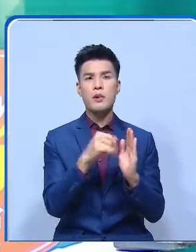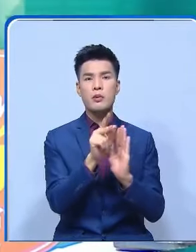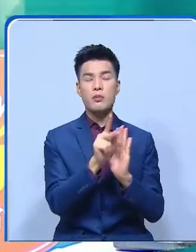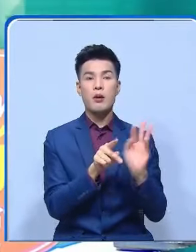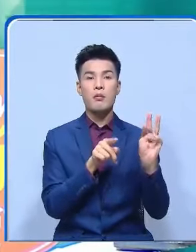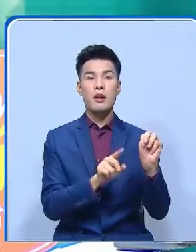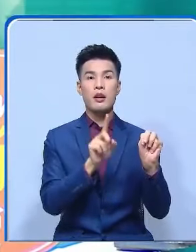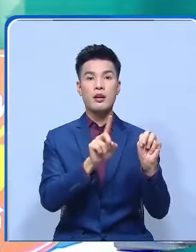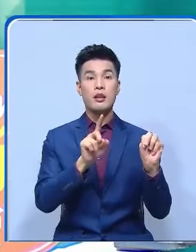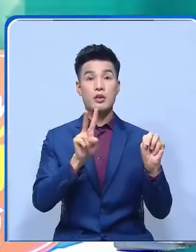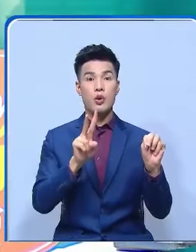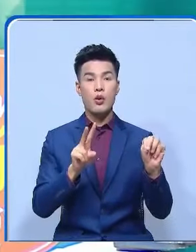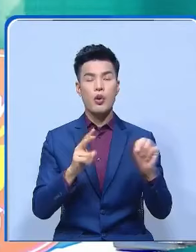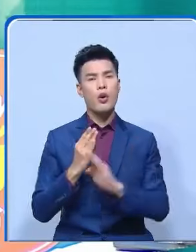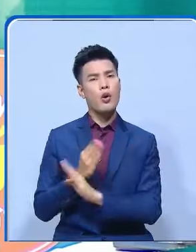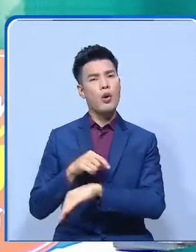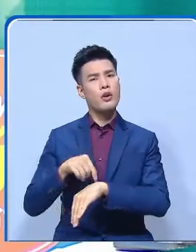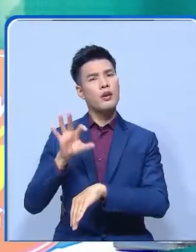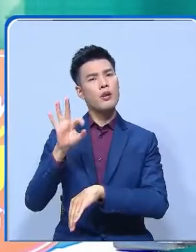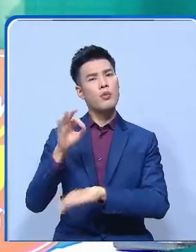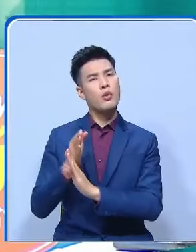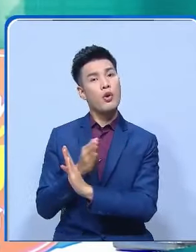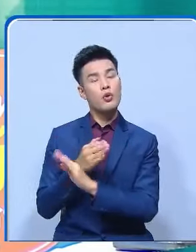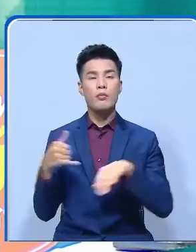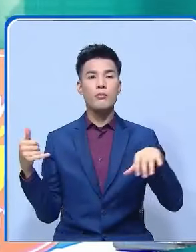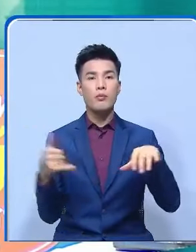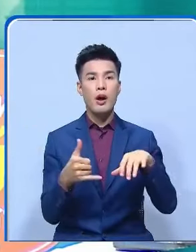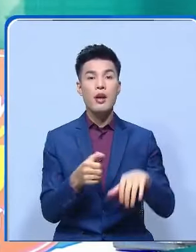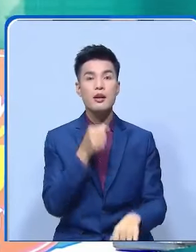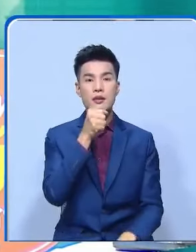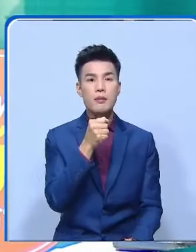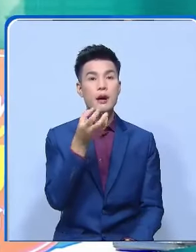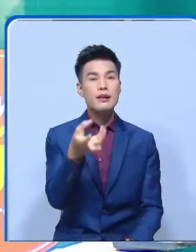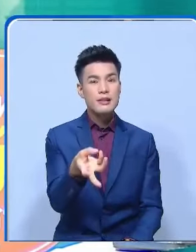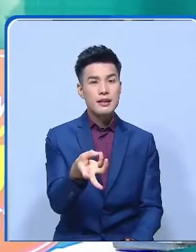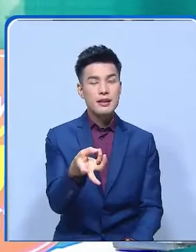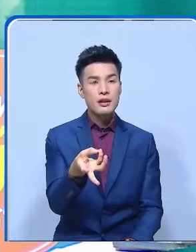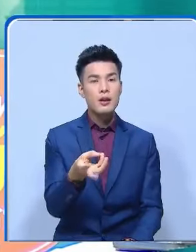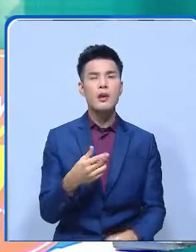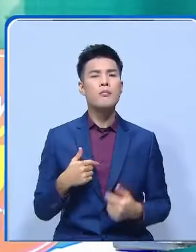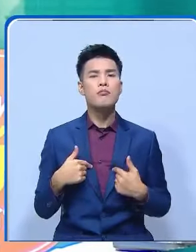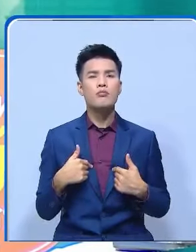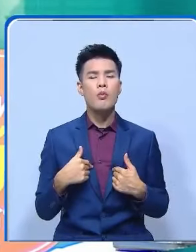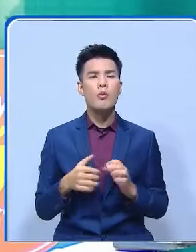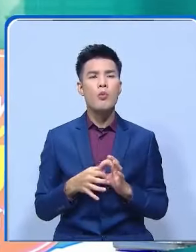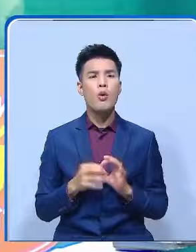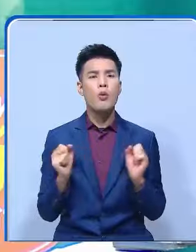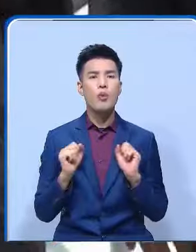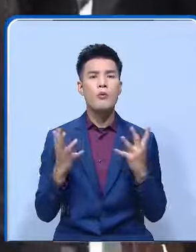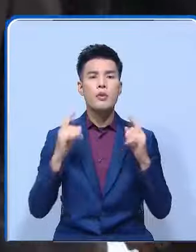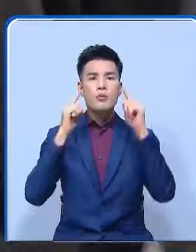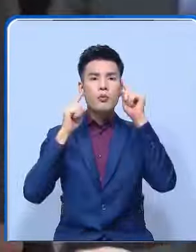คือเจ้าตัวก็มาถึงก่อน9โมงนิดๆแล้วก็ให้สัมภาษณ์สั้นๆนะคะบอกว่าไม่มีอะไรต้องกังวล